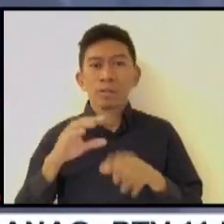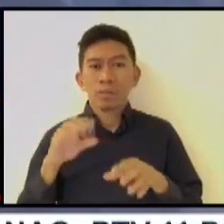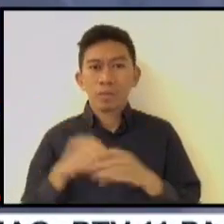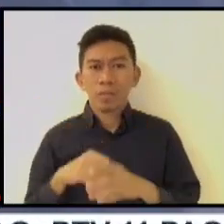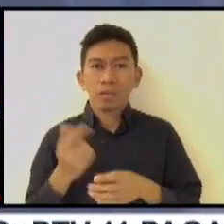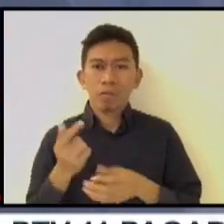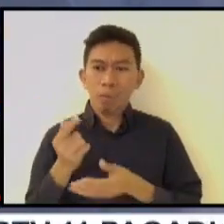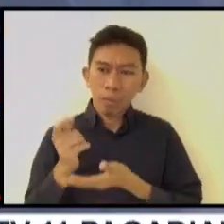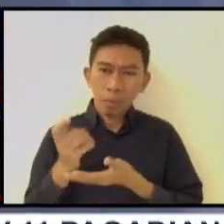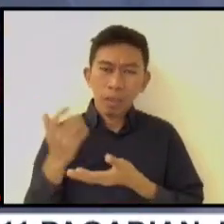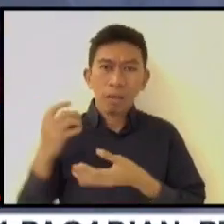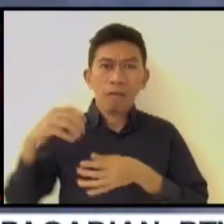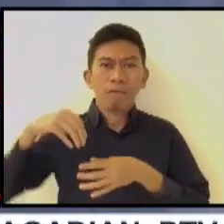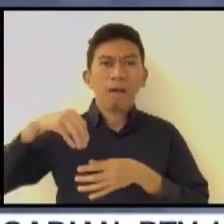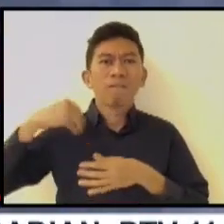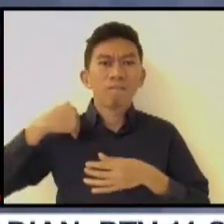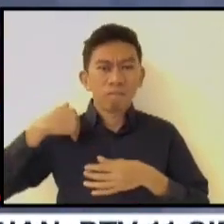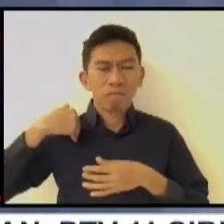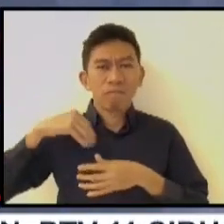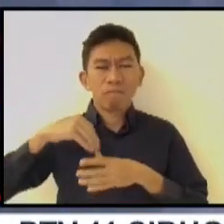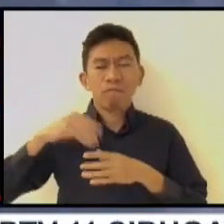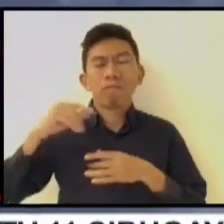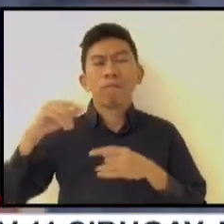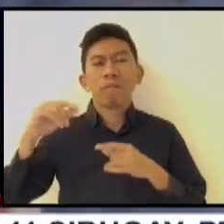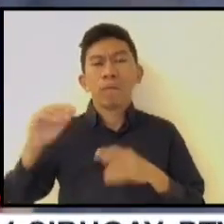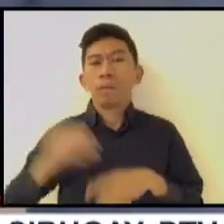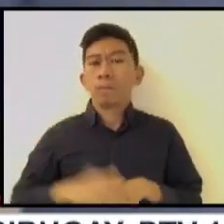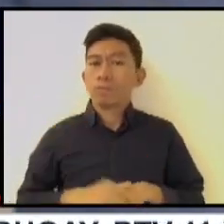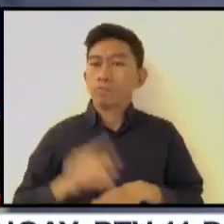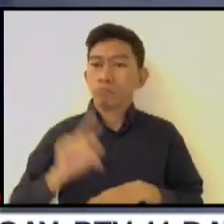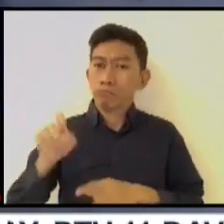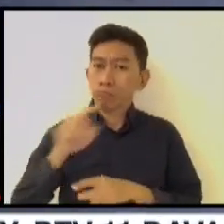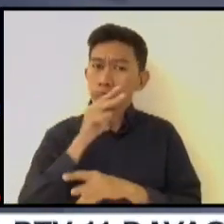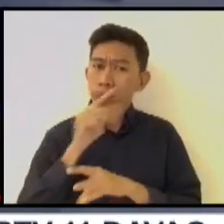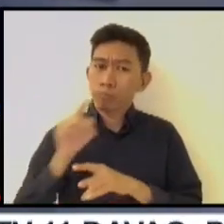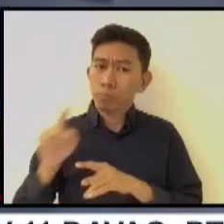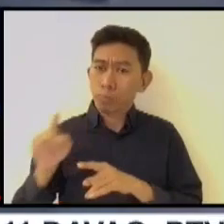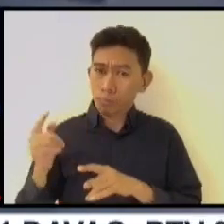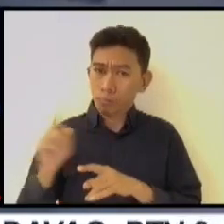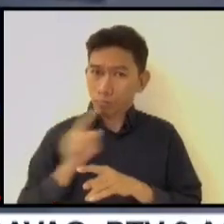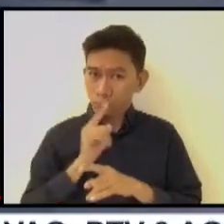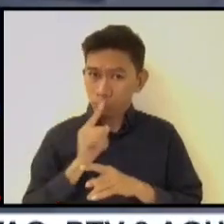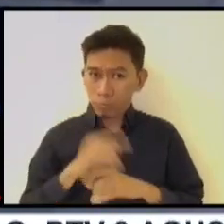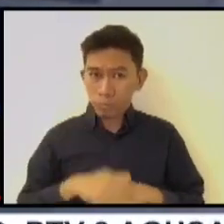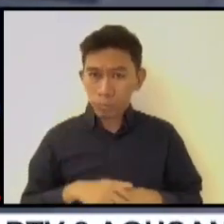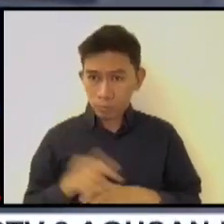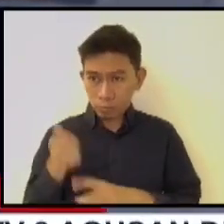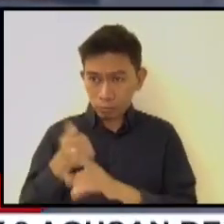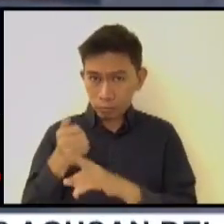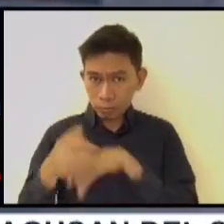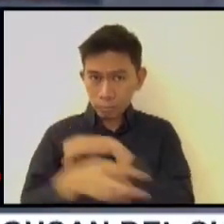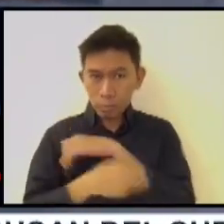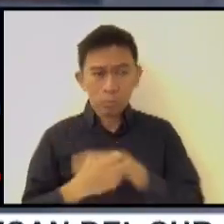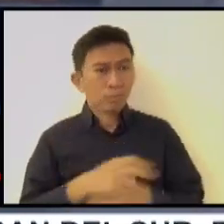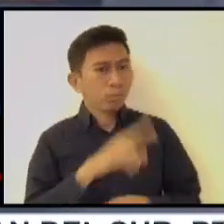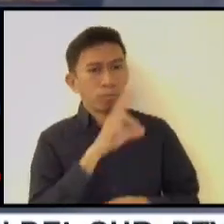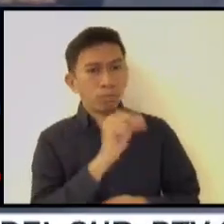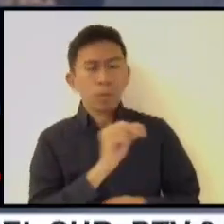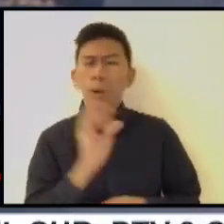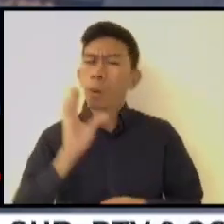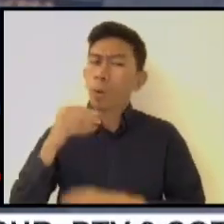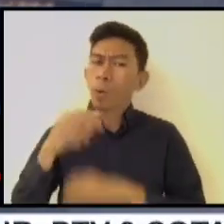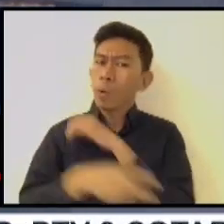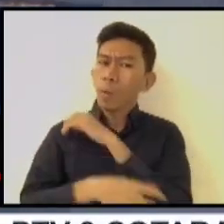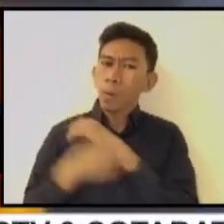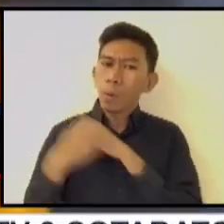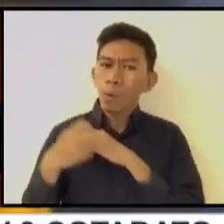tanungin ang suspect hinggil sa aligasyon laban sa kanya. Kayo lang po ang kumuha? Sino po ang kumuha ni sir? Pangalan,